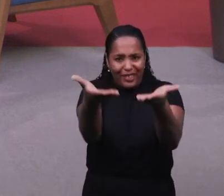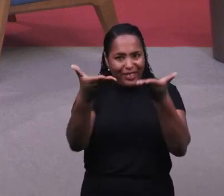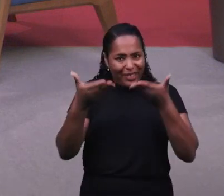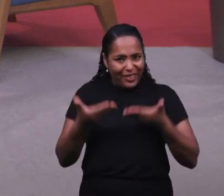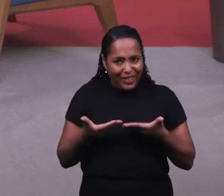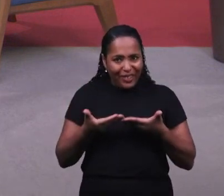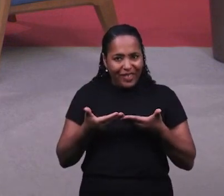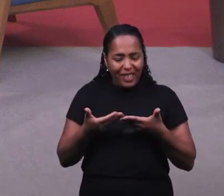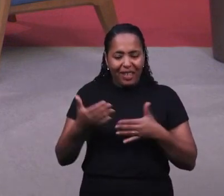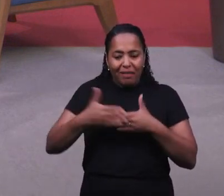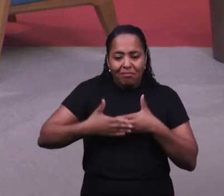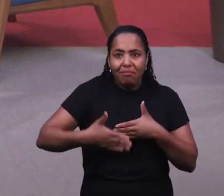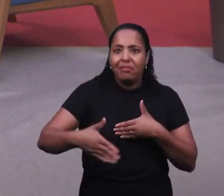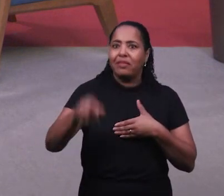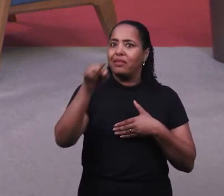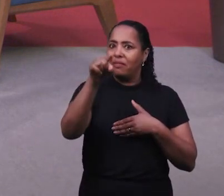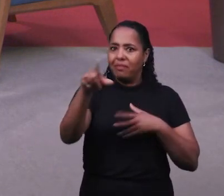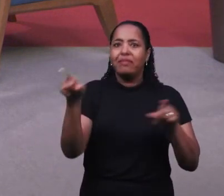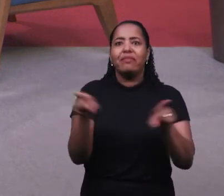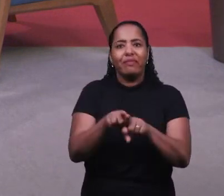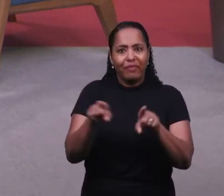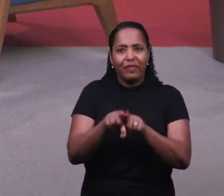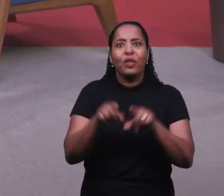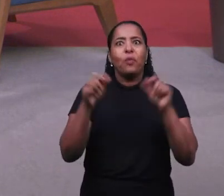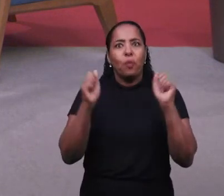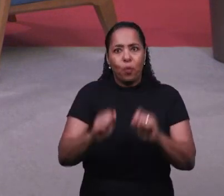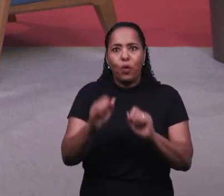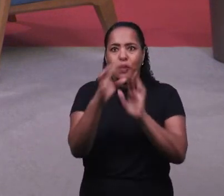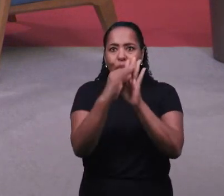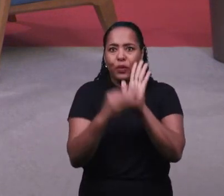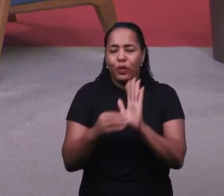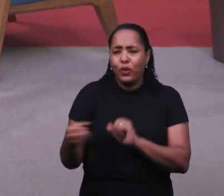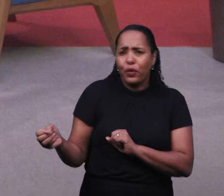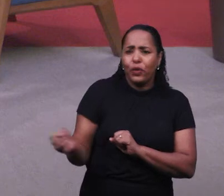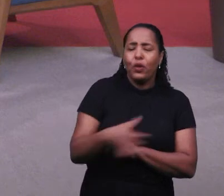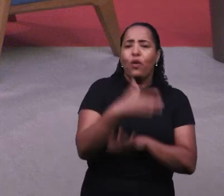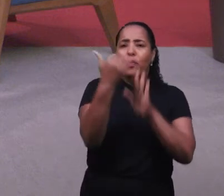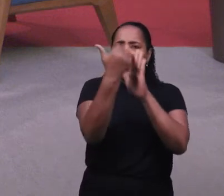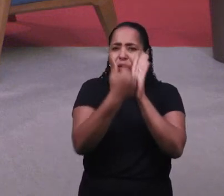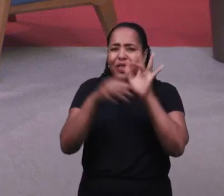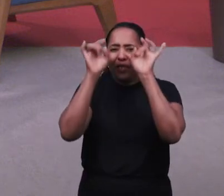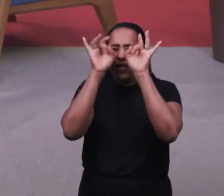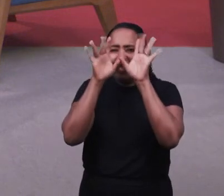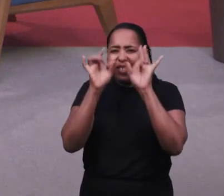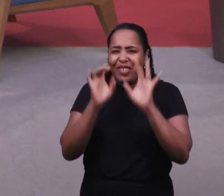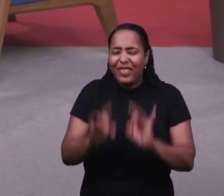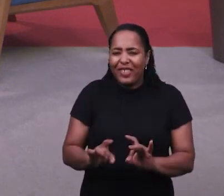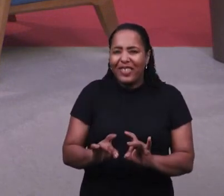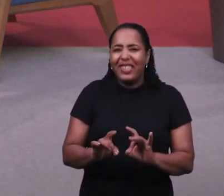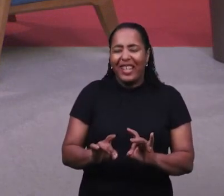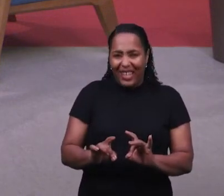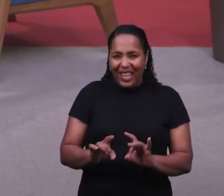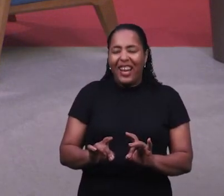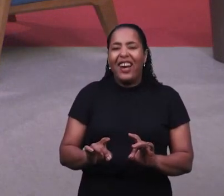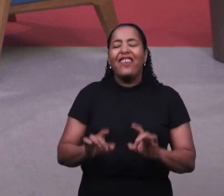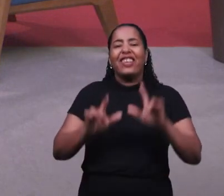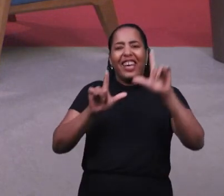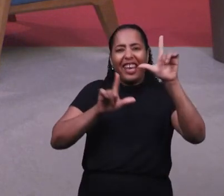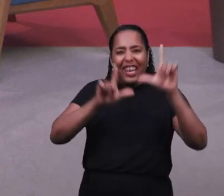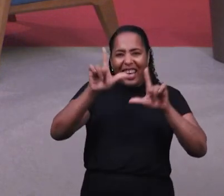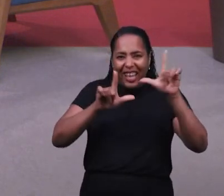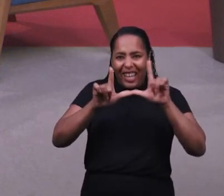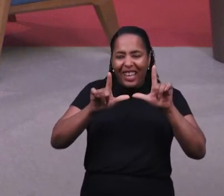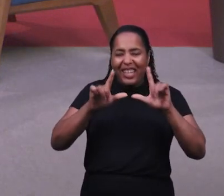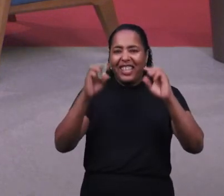Vous êtes notre invité. À partir de maintenant, vous pouvez aussi assister à nouveaux contenus dans une programmation spéciale de la